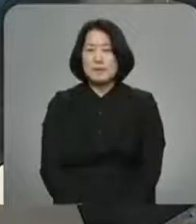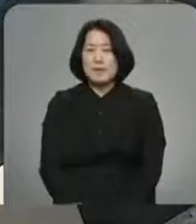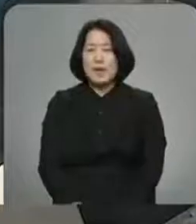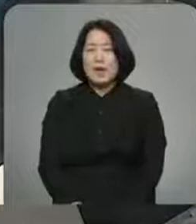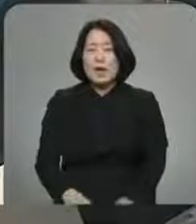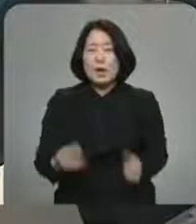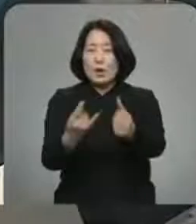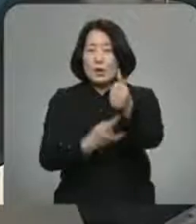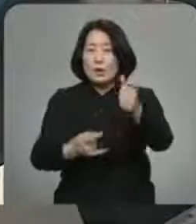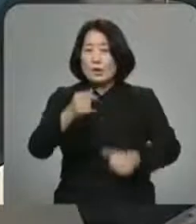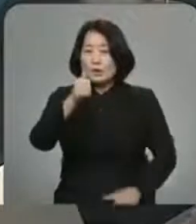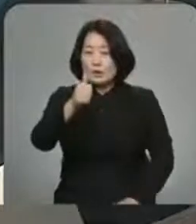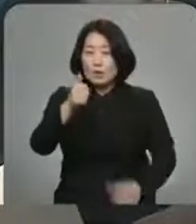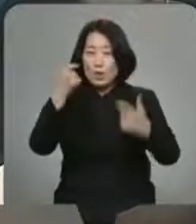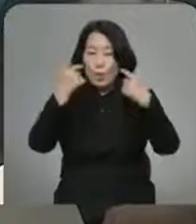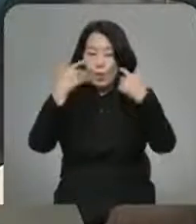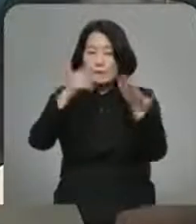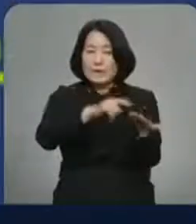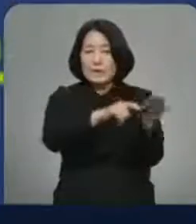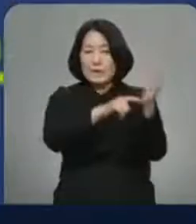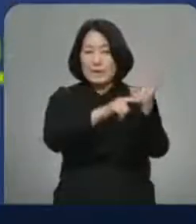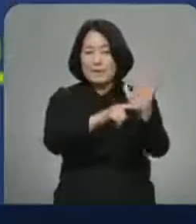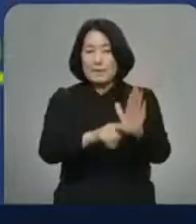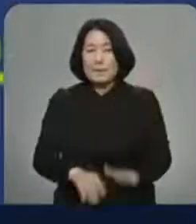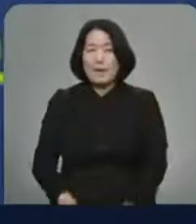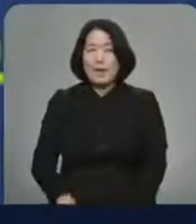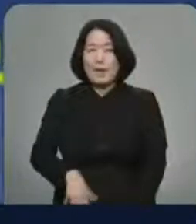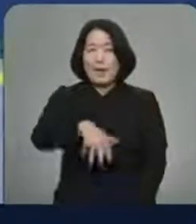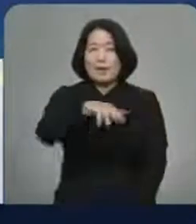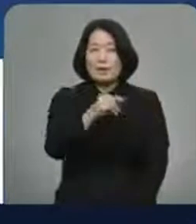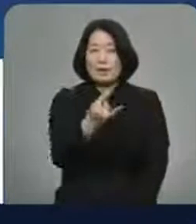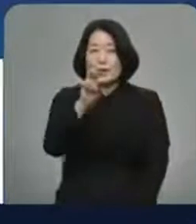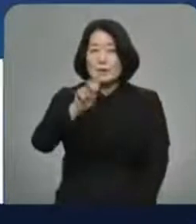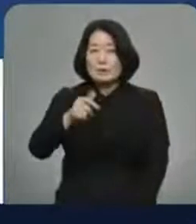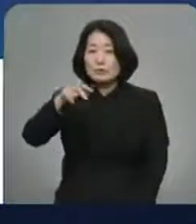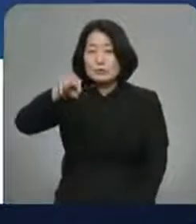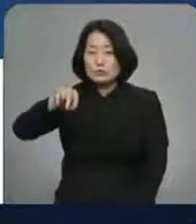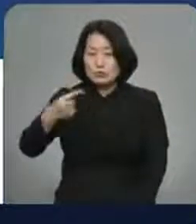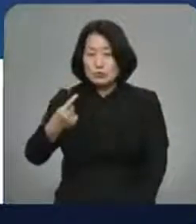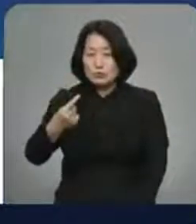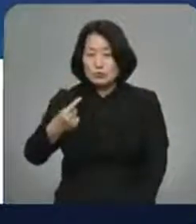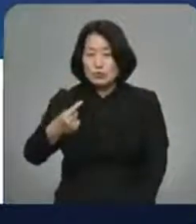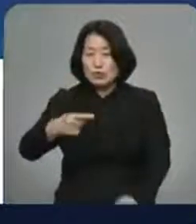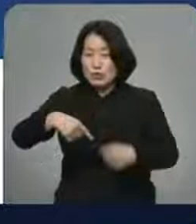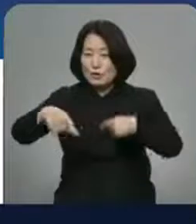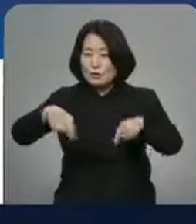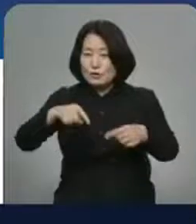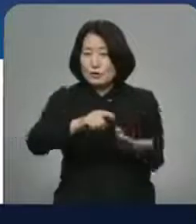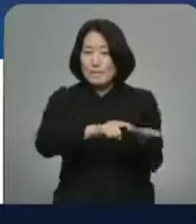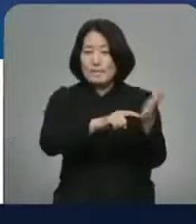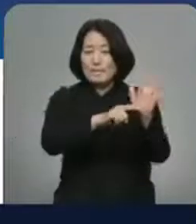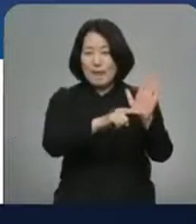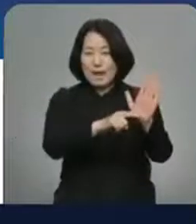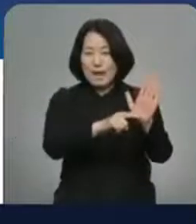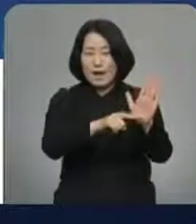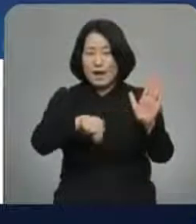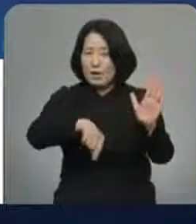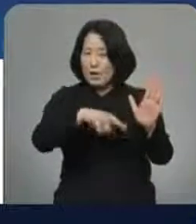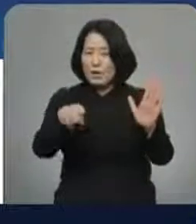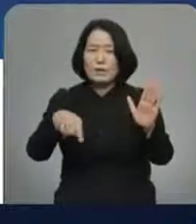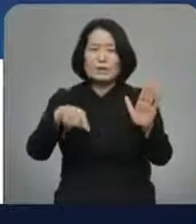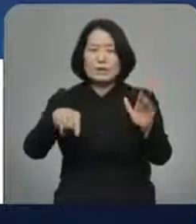이 점을 분명히 했습니다. 최문순 도정 때 추진했던 것과 관련해서는 그건 적절치